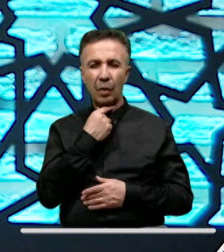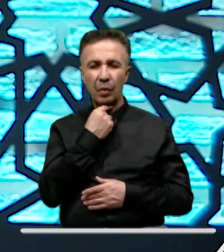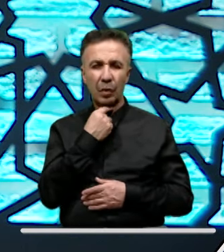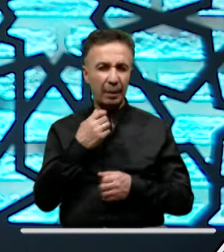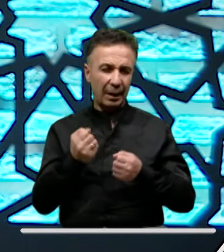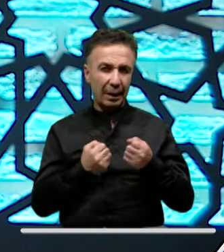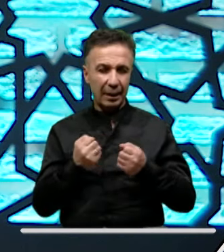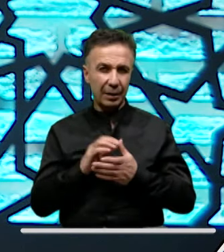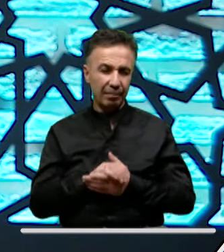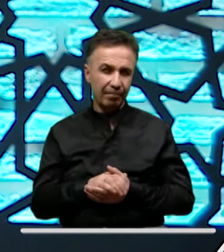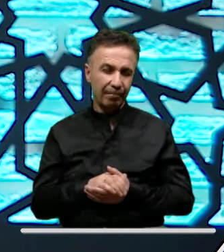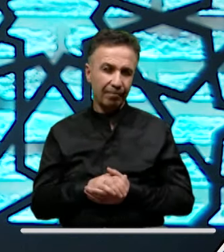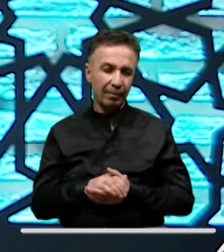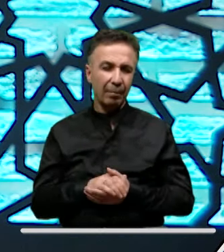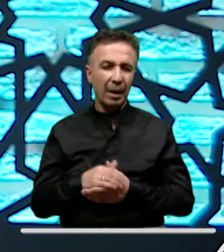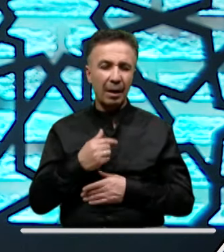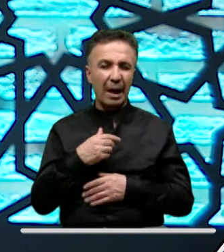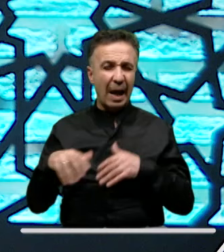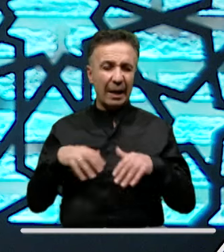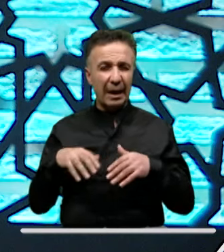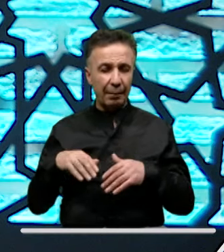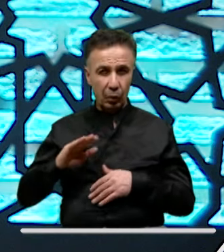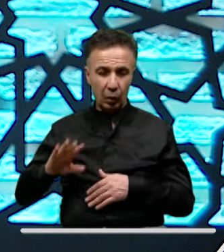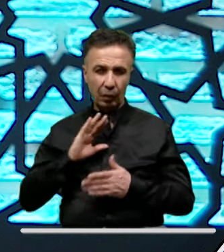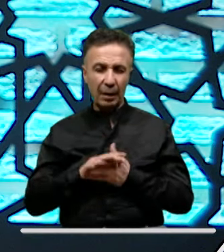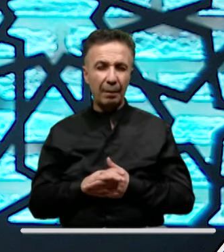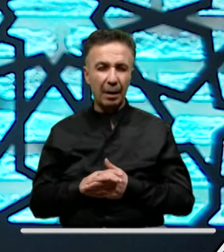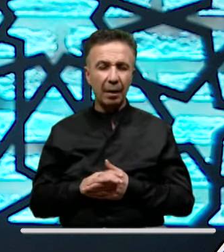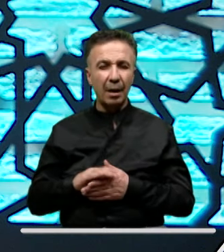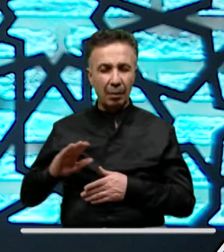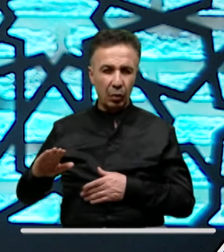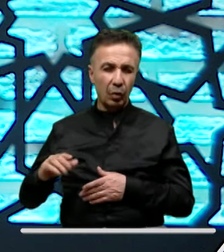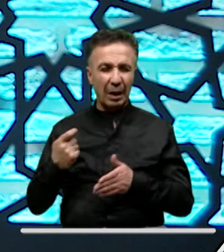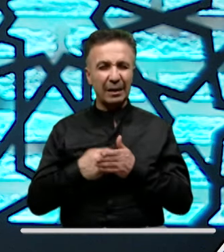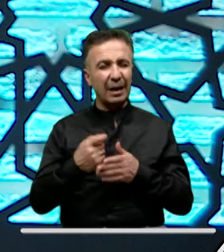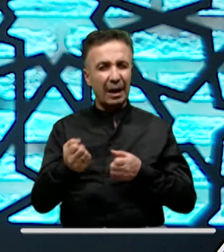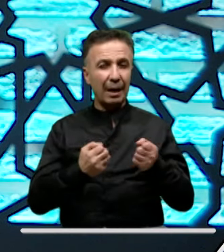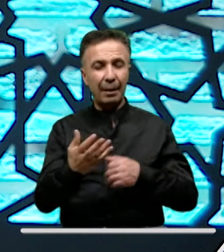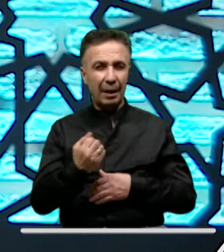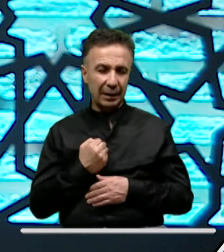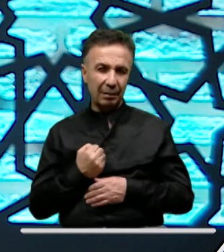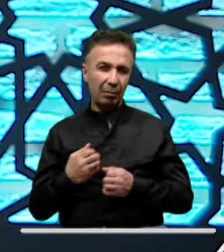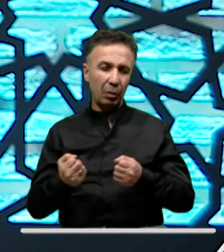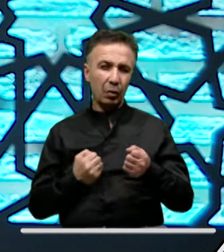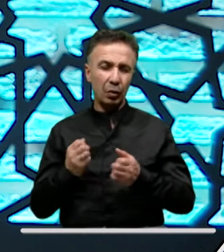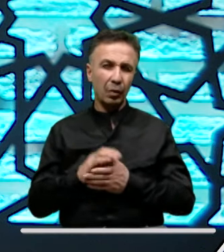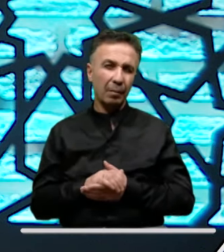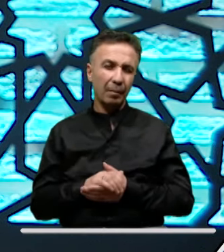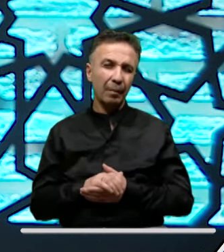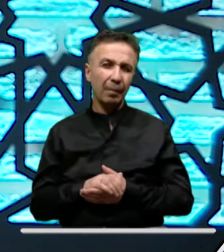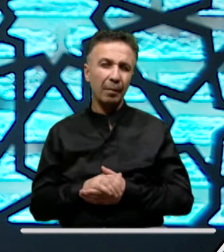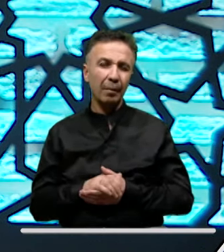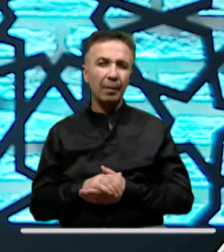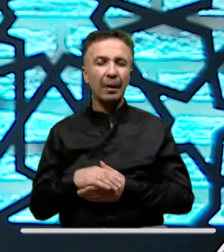Bahsediyordunuz. Benim de bir özürlü bir çocuğum var. Ben de onun adına araba aldım biz. Ve bu çocuğum lisede dışarıda